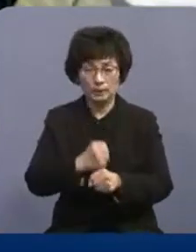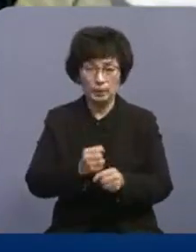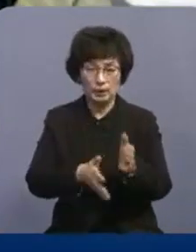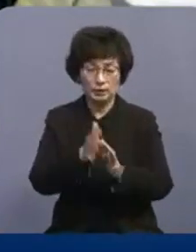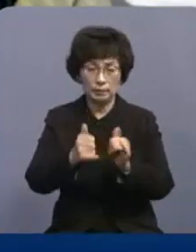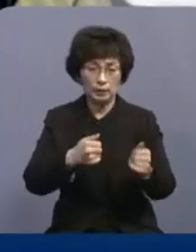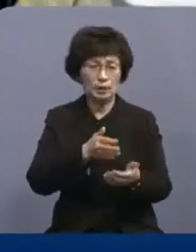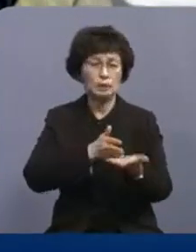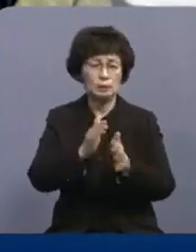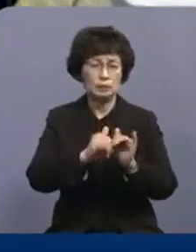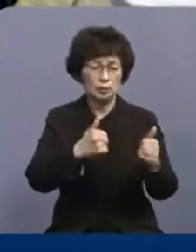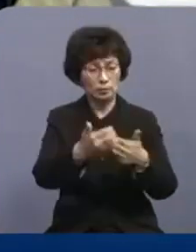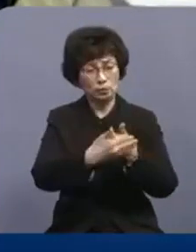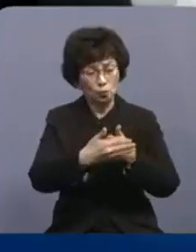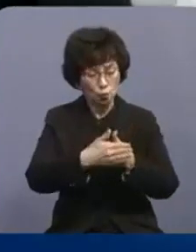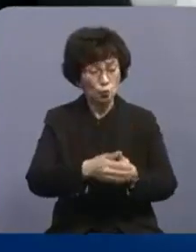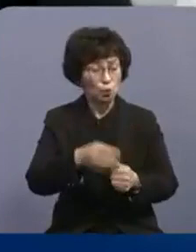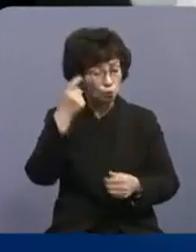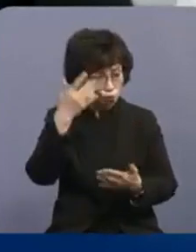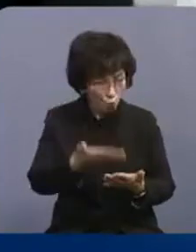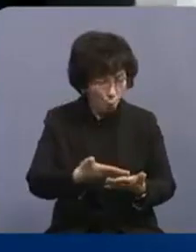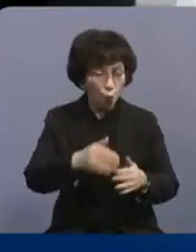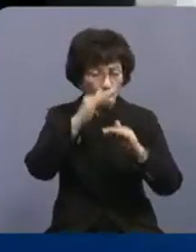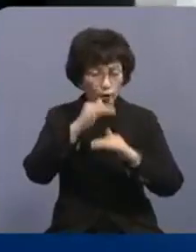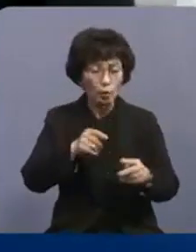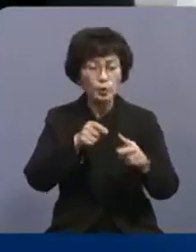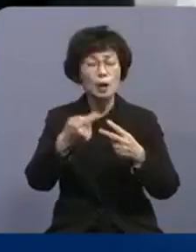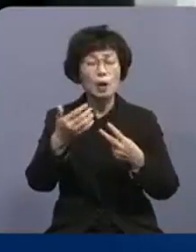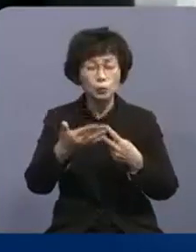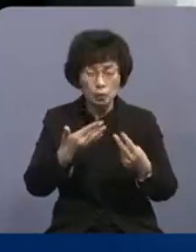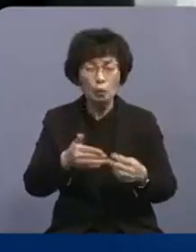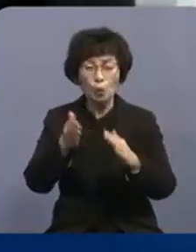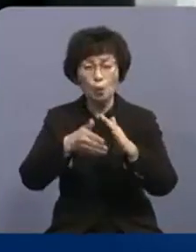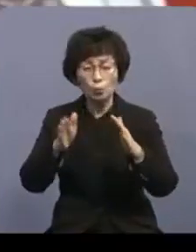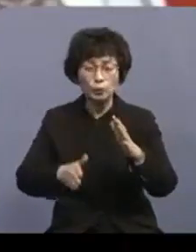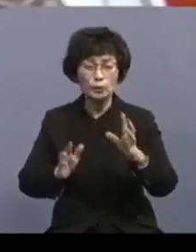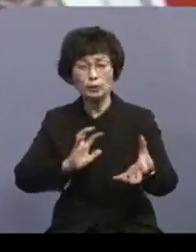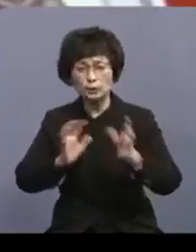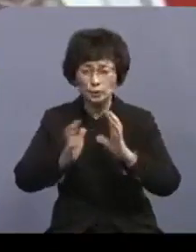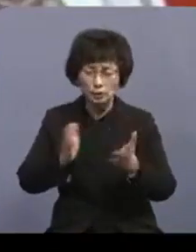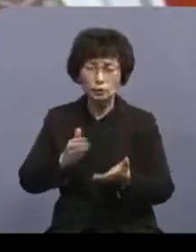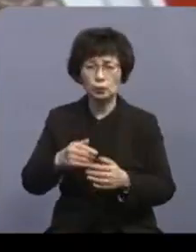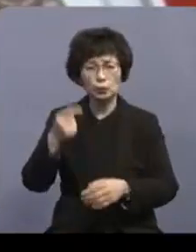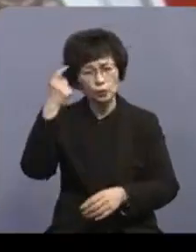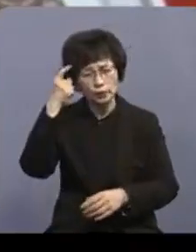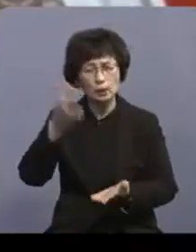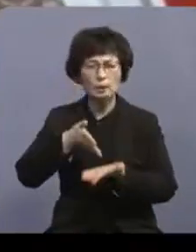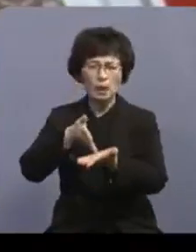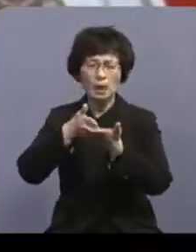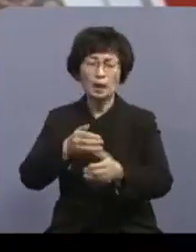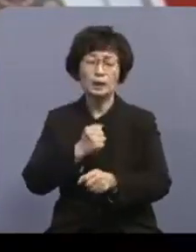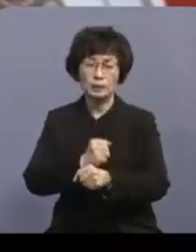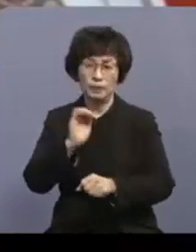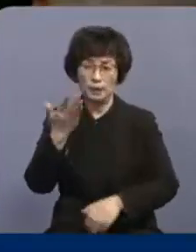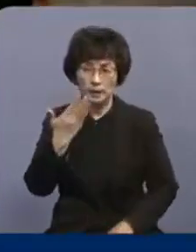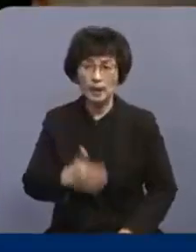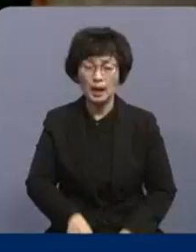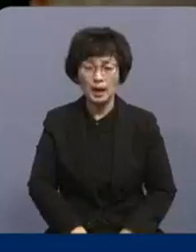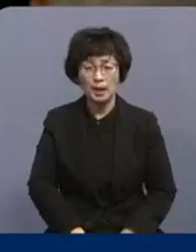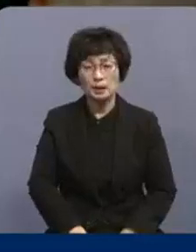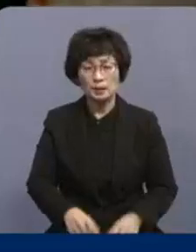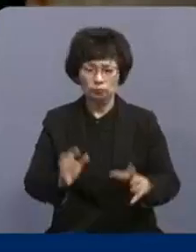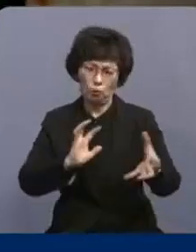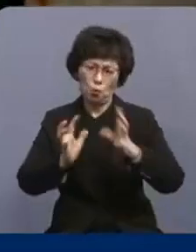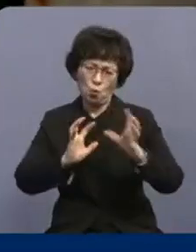시민들이 전문가 도움을 받아 내용을 숙지할 수 있어 공청회 등에서도 적극적으로 의견을 밝힙니다 내실